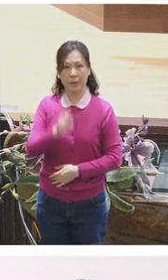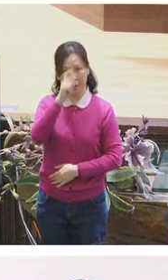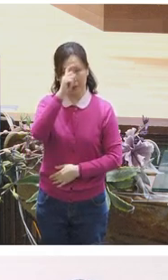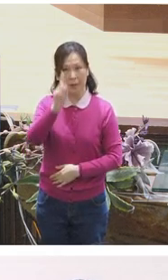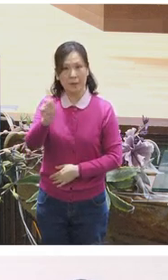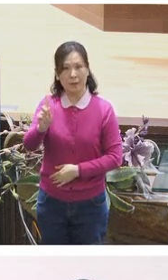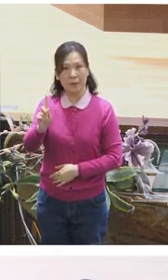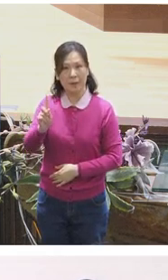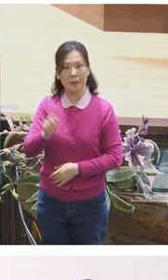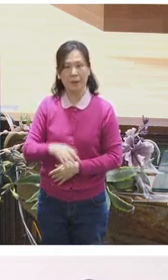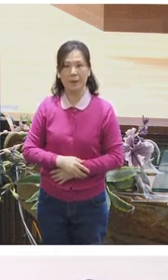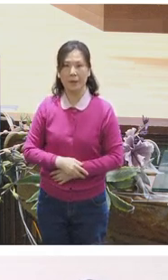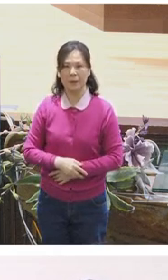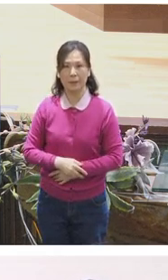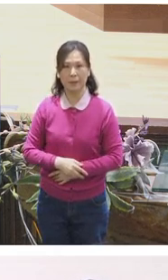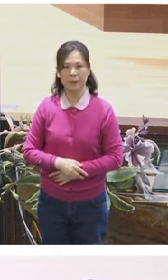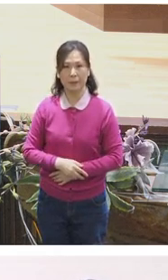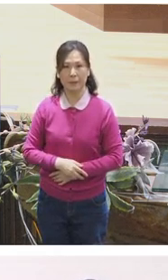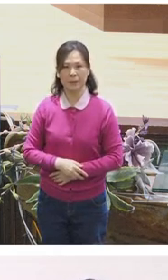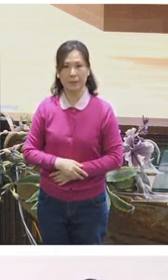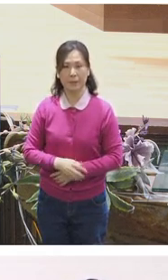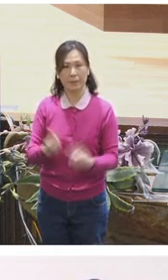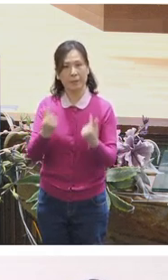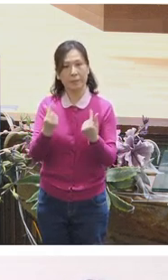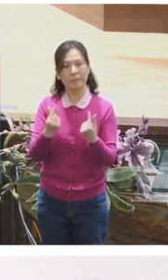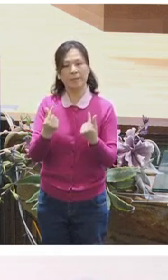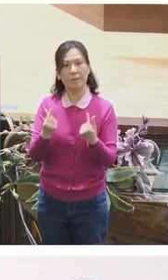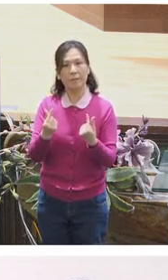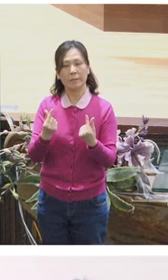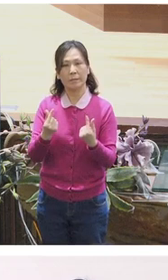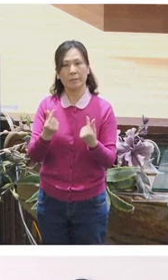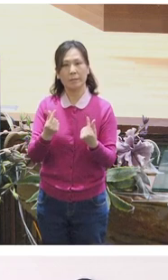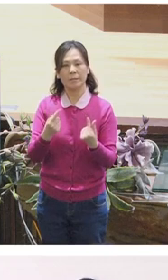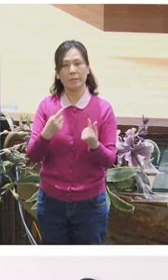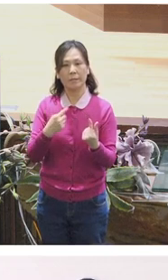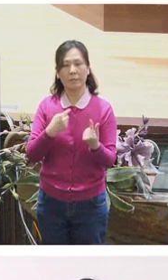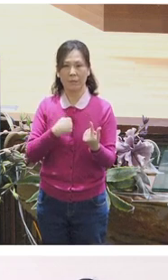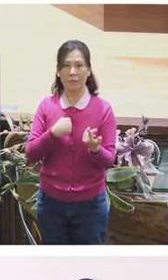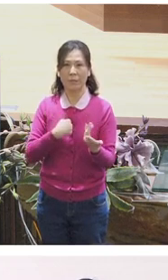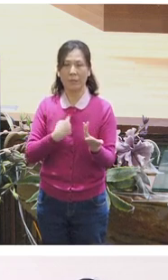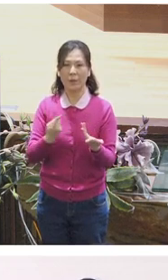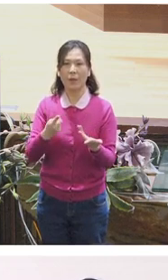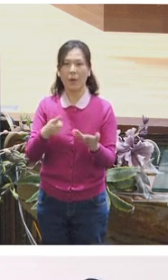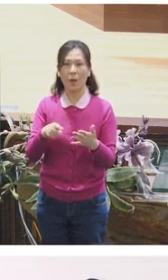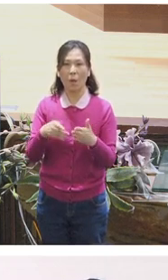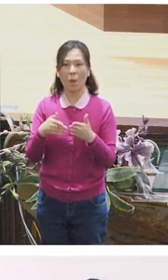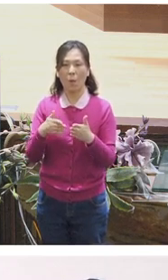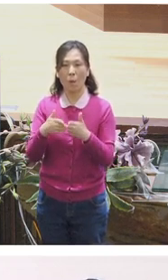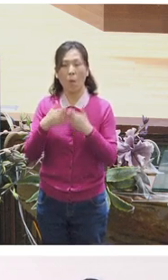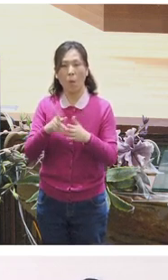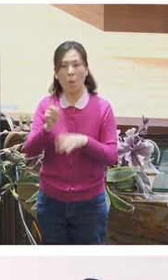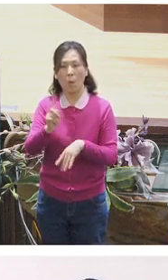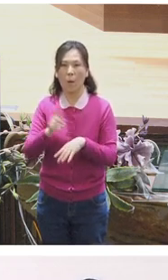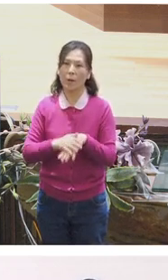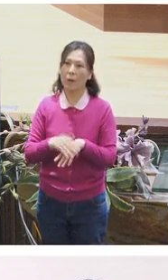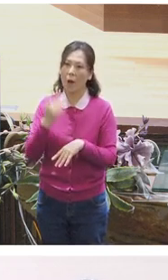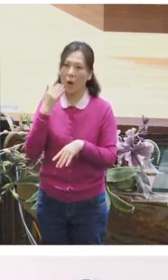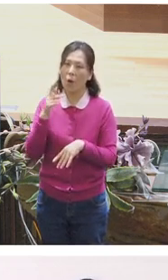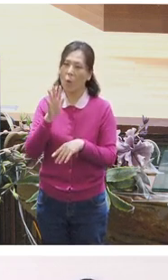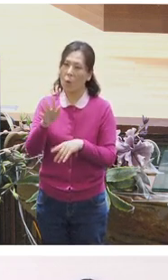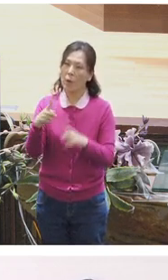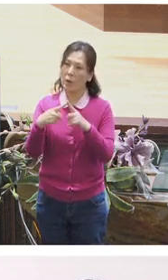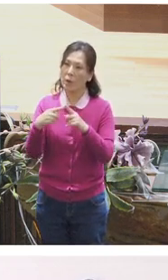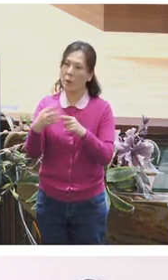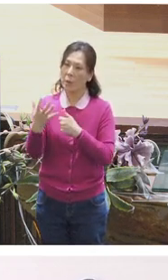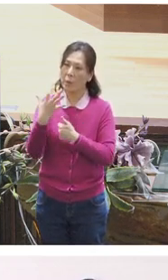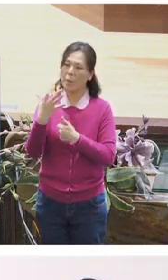可以 resist， 就是可以就像我从来都 resist 这种要求一样，就是如果有人要求你拉